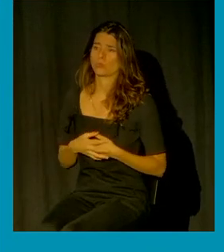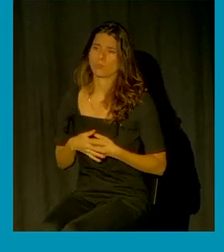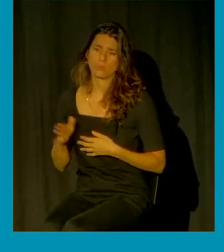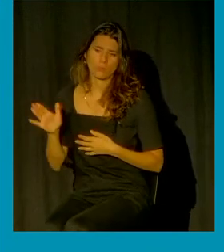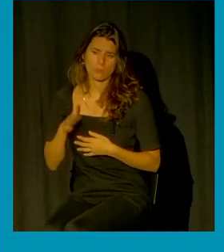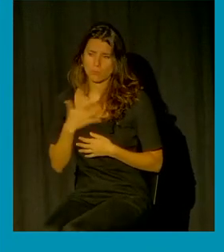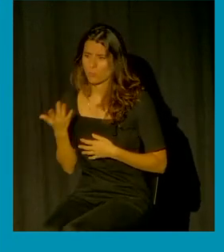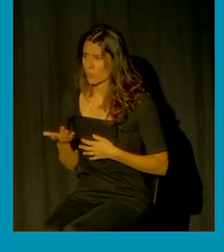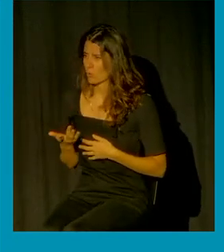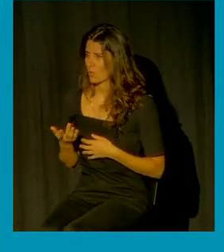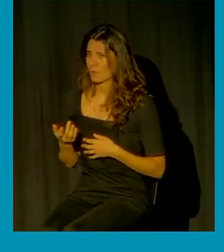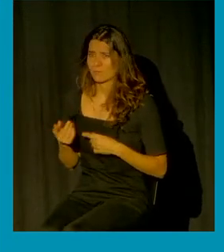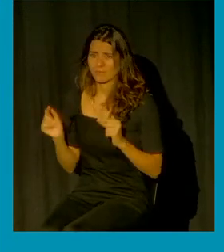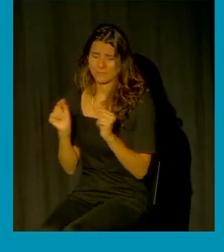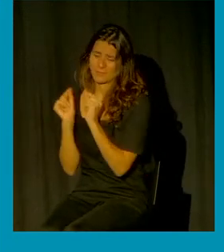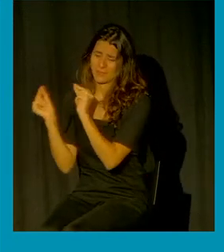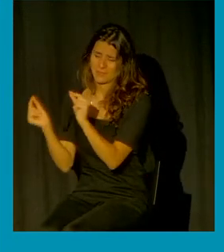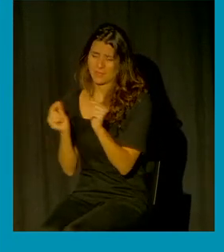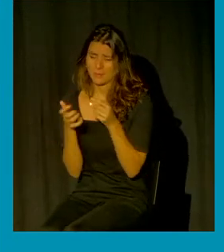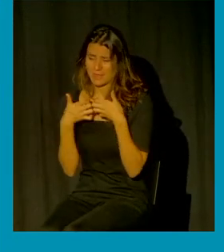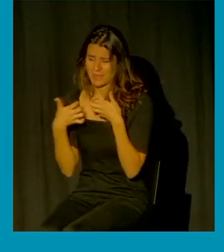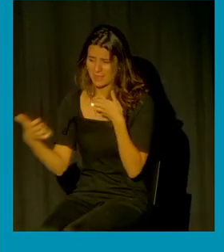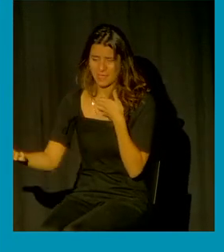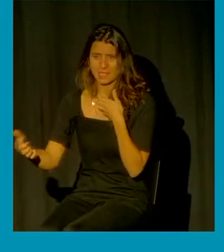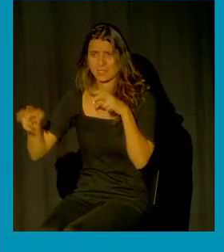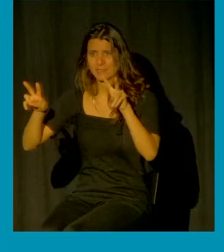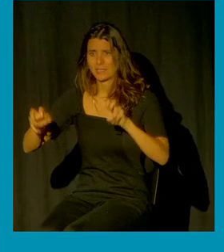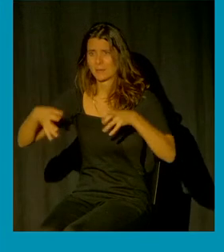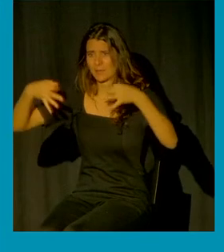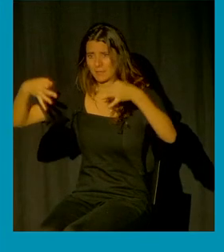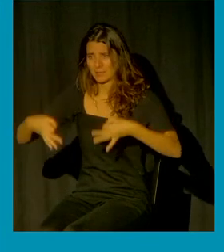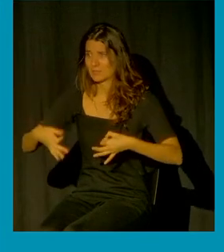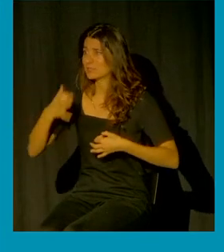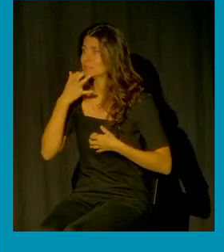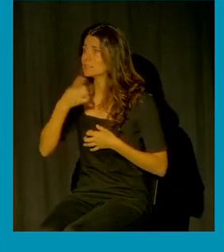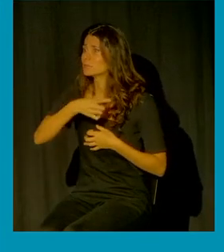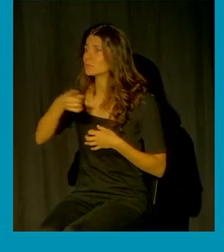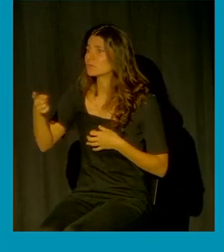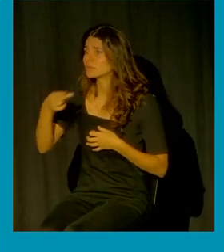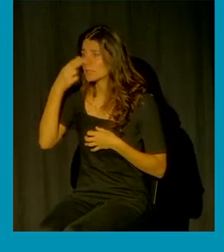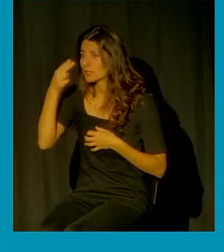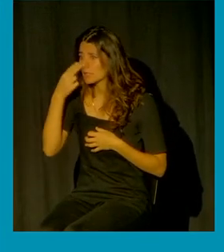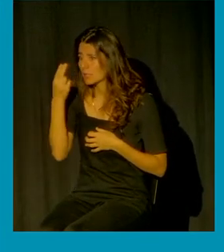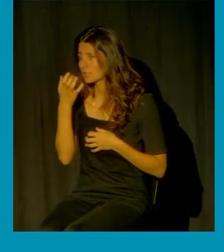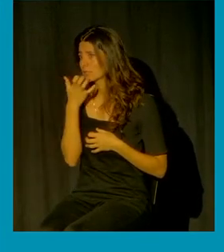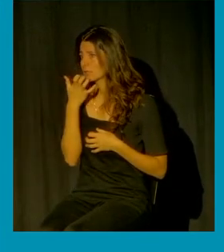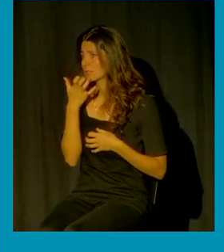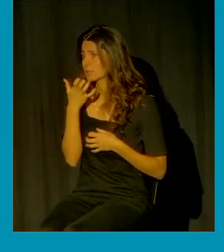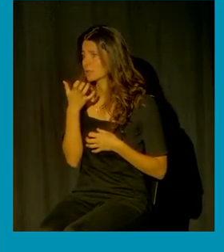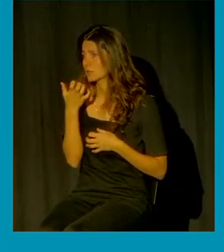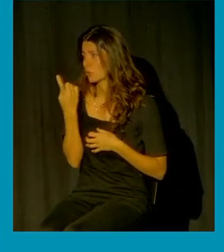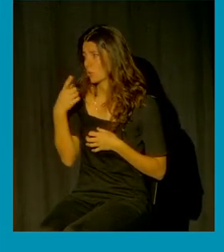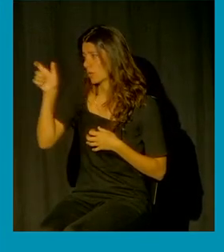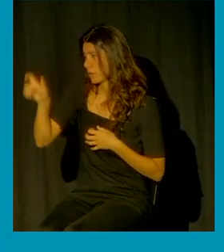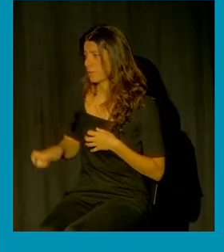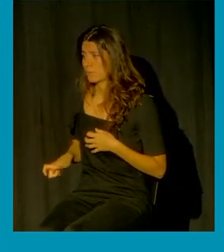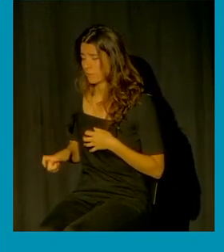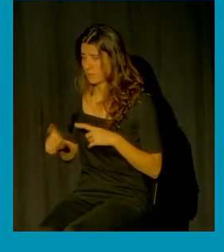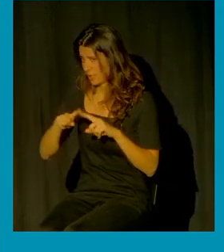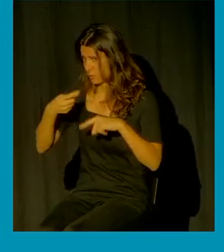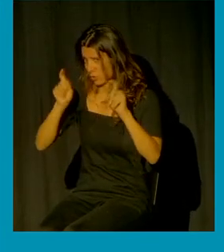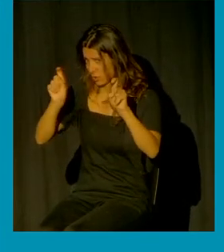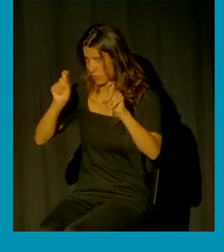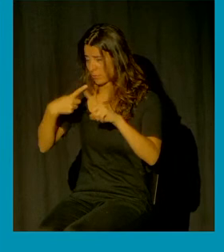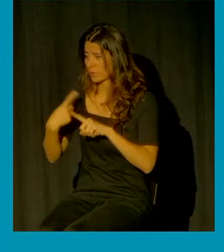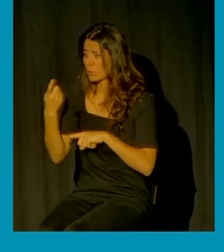una persona de l'entorn feminista qui tingui interès després faig les recomanacions acaba de fer un treball molt